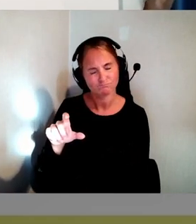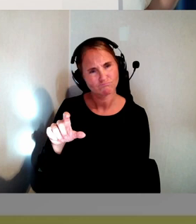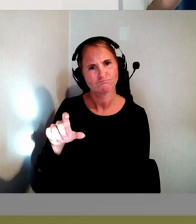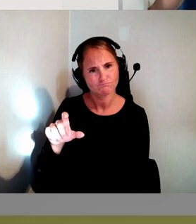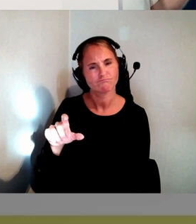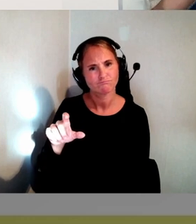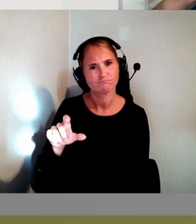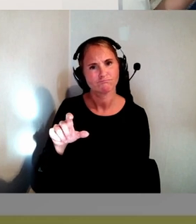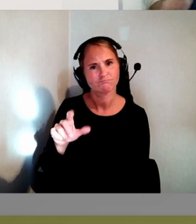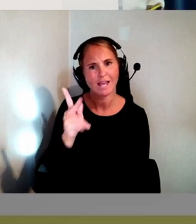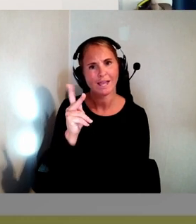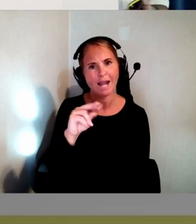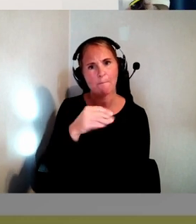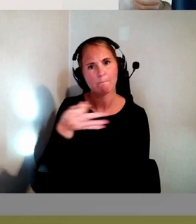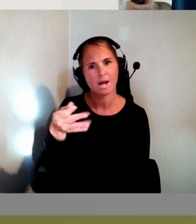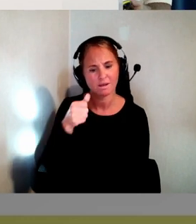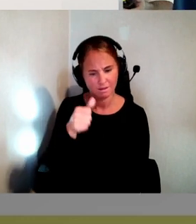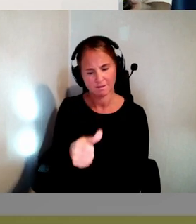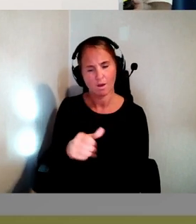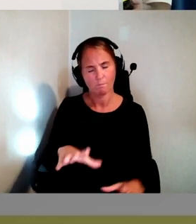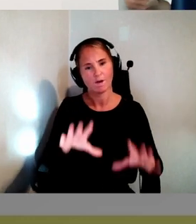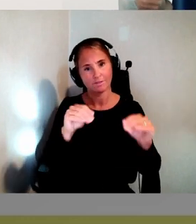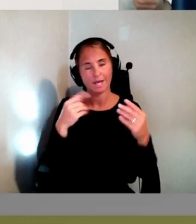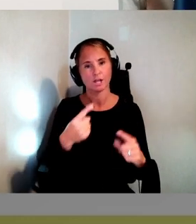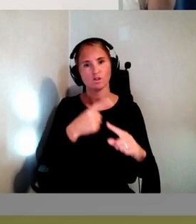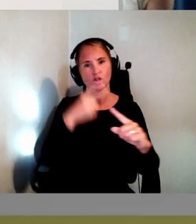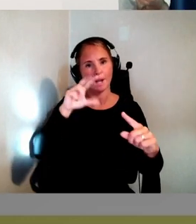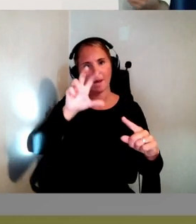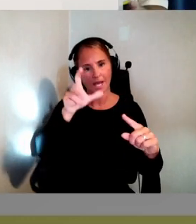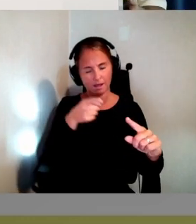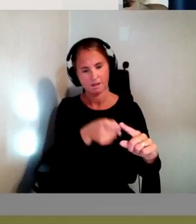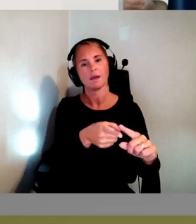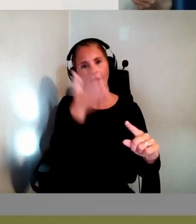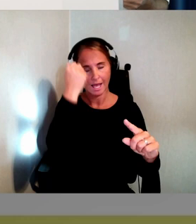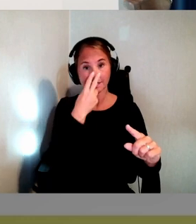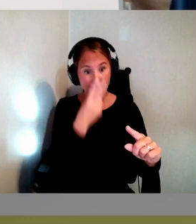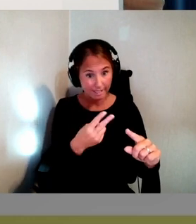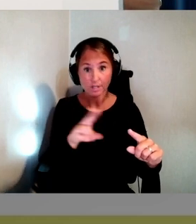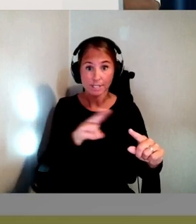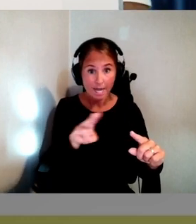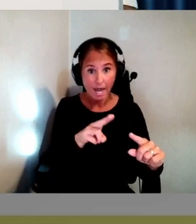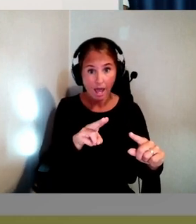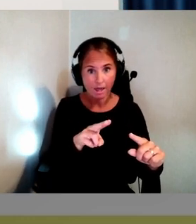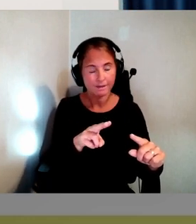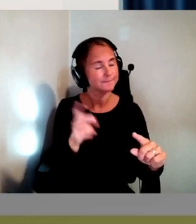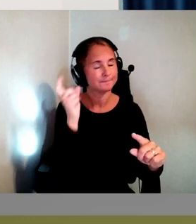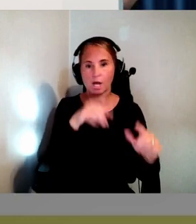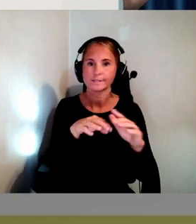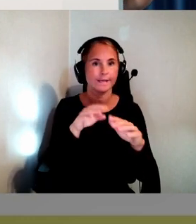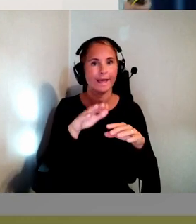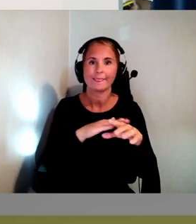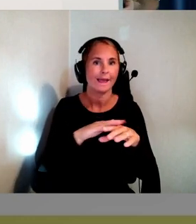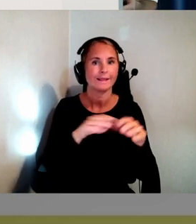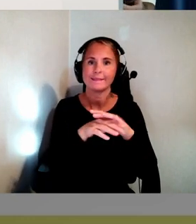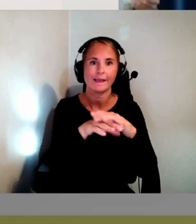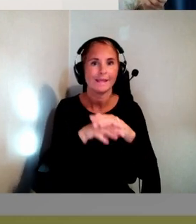liksom är den tydligt markerad Eh kan jag se den kan känna den det man kan ju inte känna taktilt på internet Men det här är